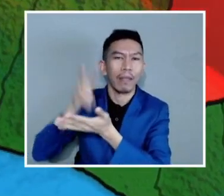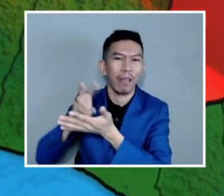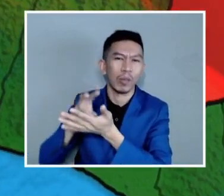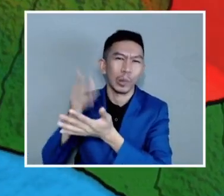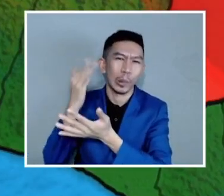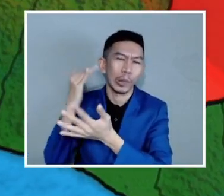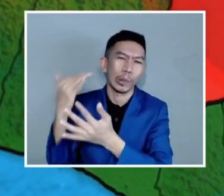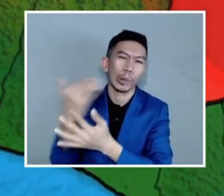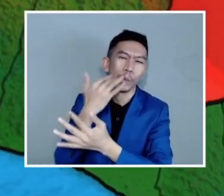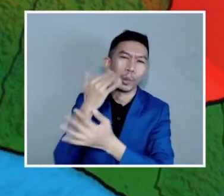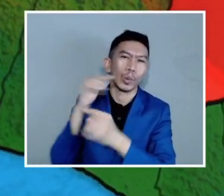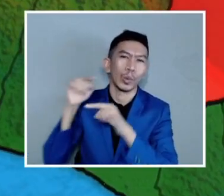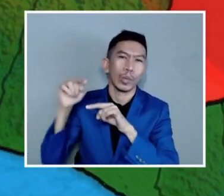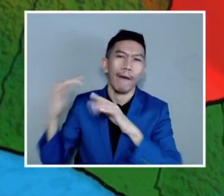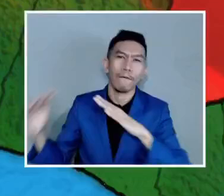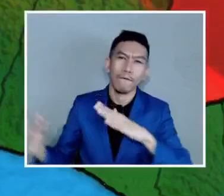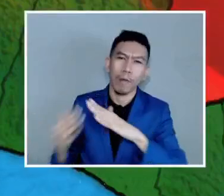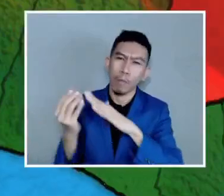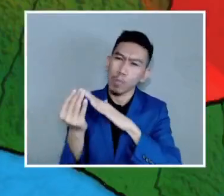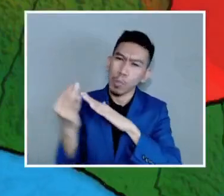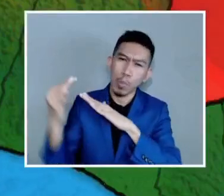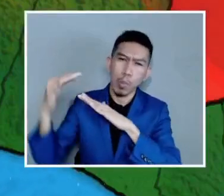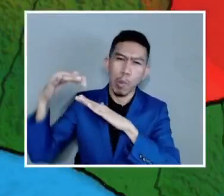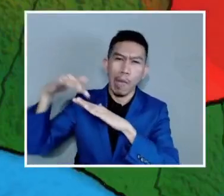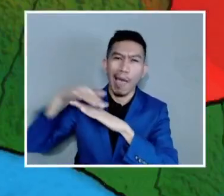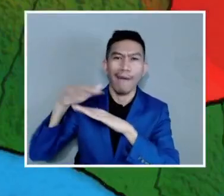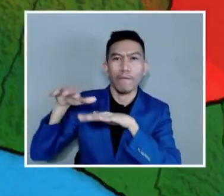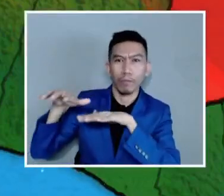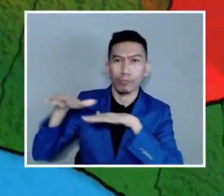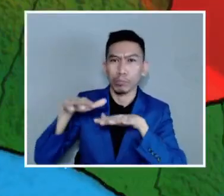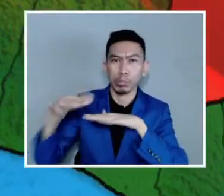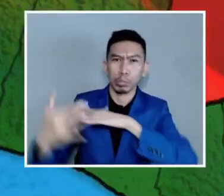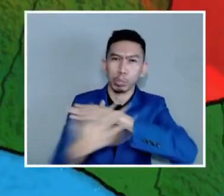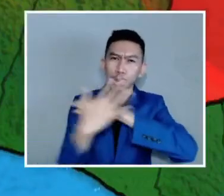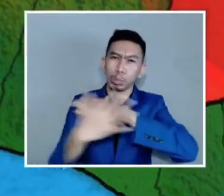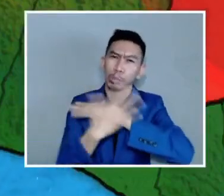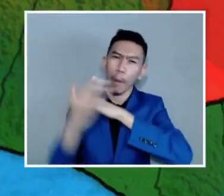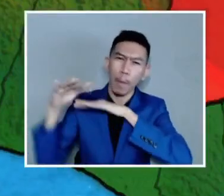tsunami. Ito po si Kuya Kim nagsasabing mag-aral ng maigi upang buhay ay bumuti.